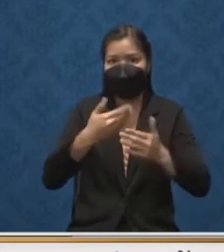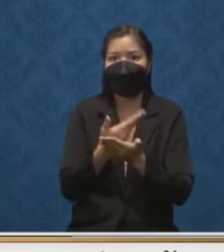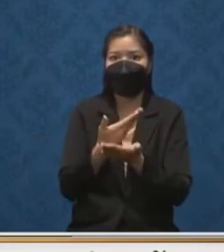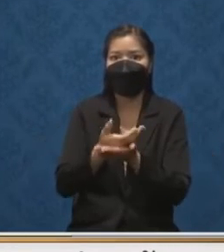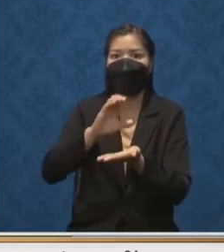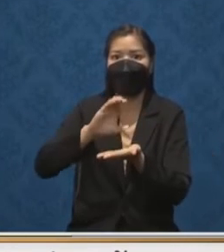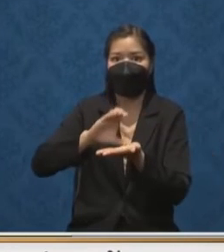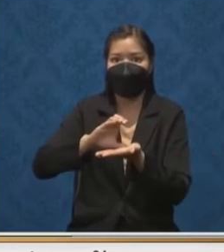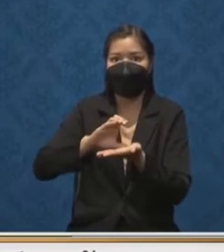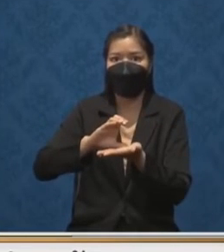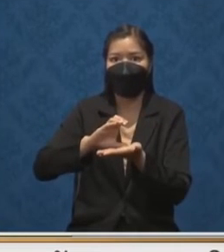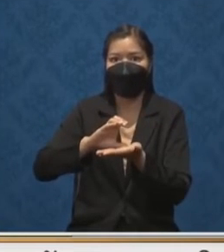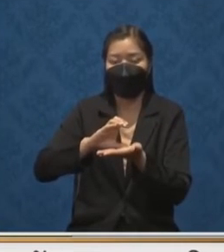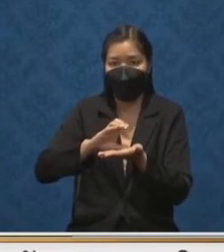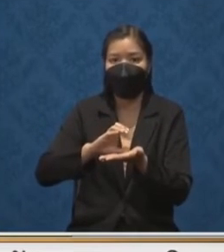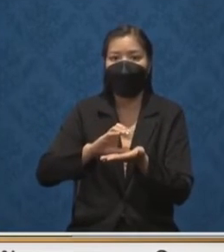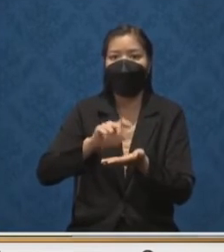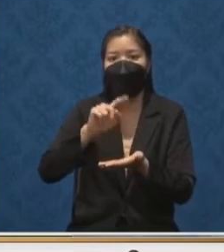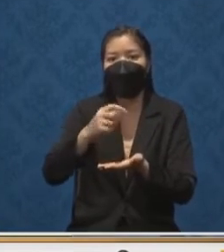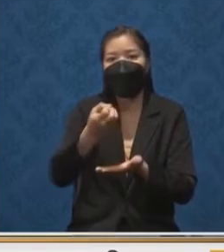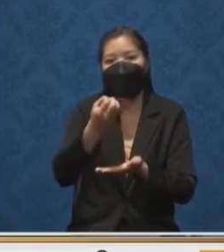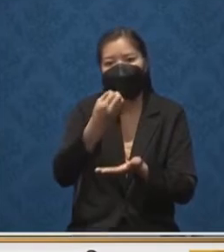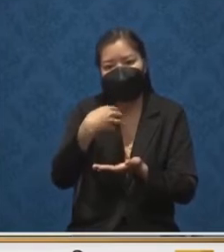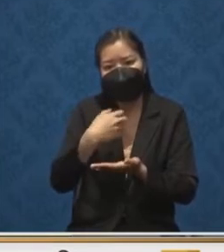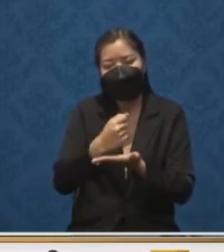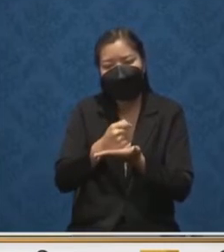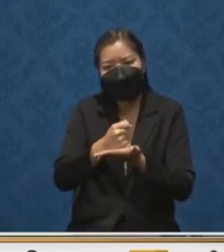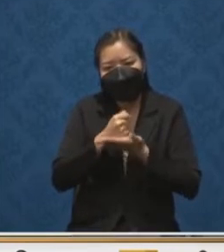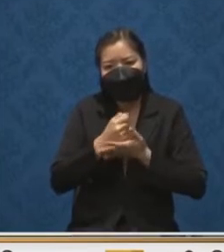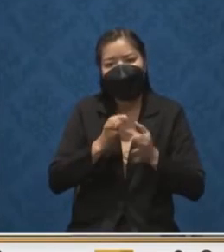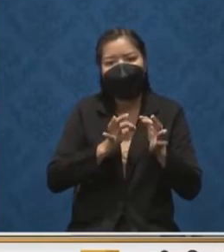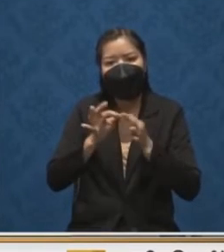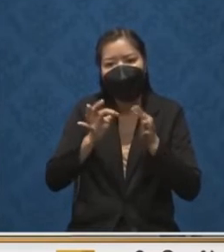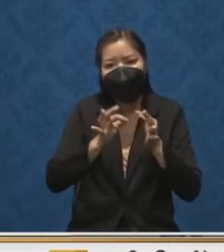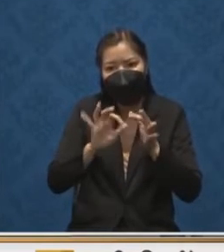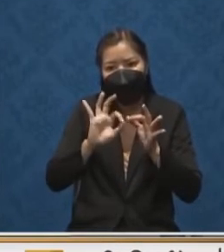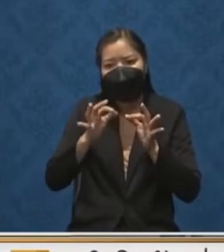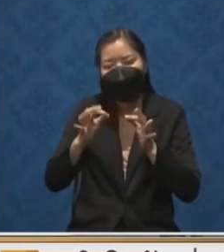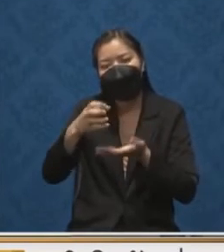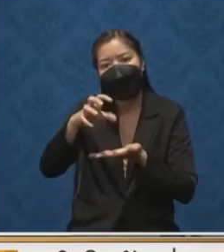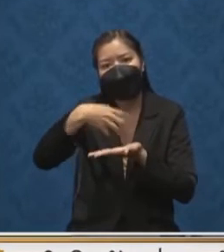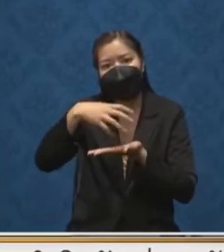ได้ช่วยชี้แจงประเด็นนี้ให้ชัดเจนนะครับว่าท่านมีการกำหนดยุทธศาส